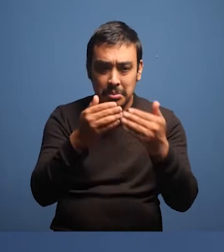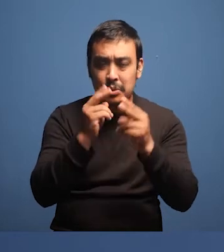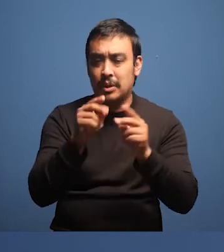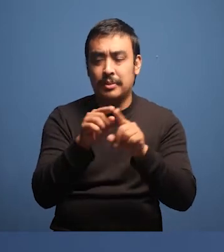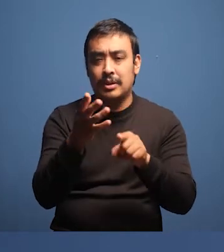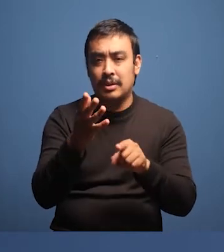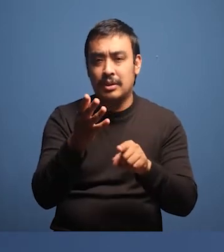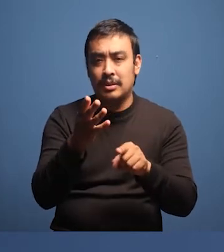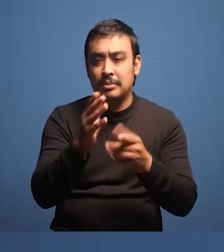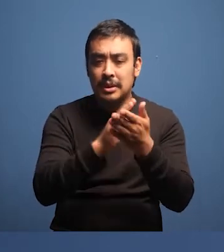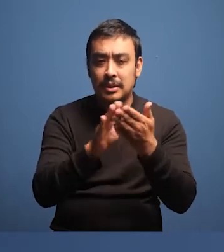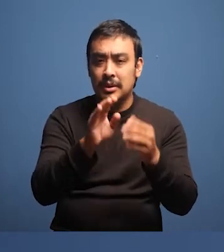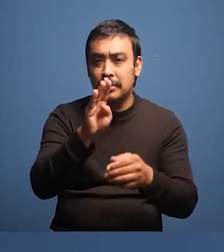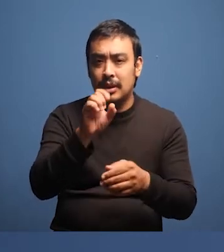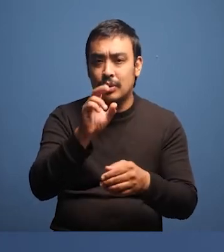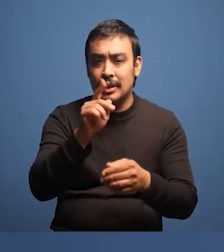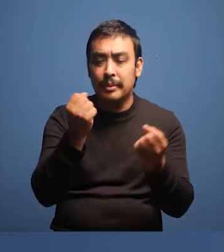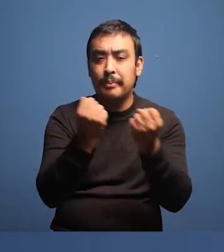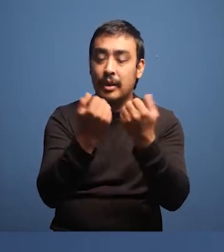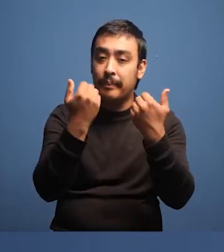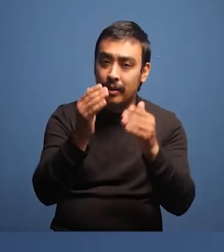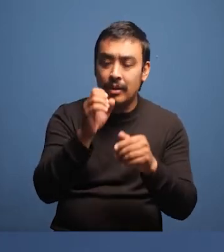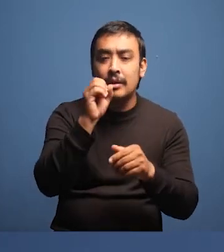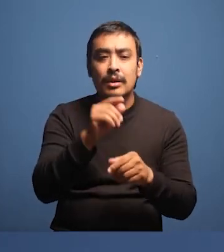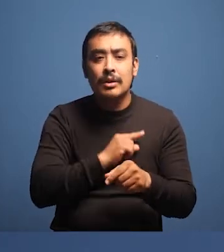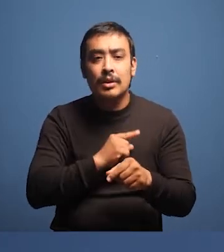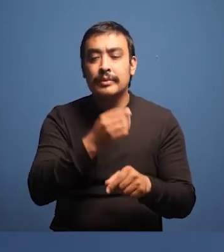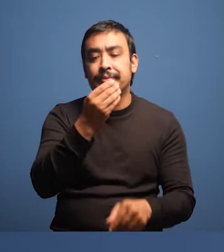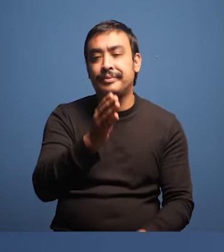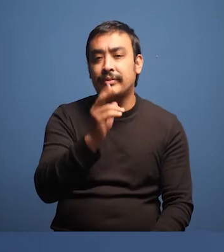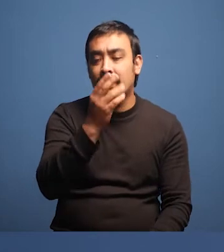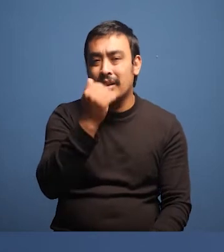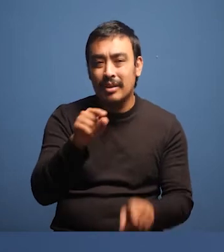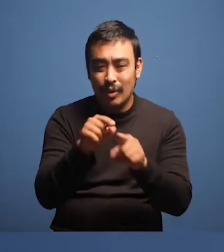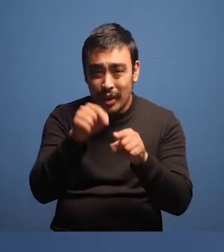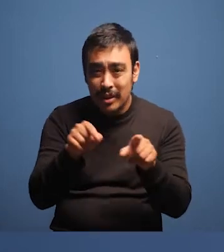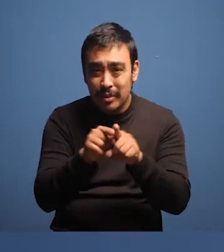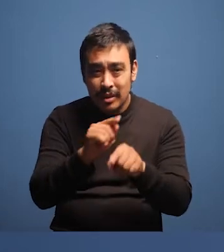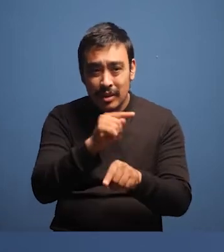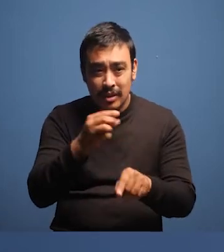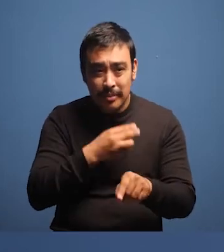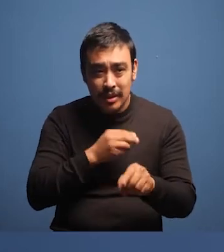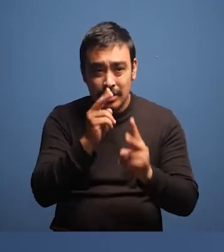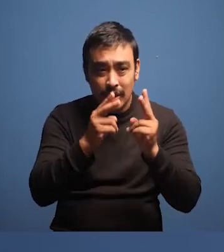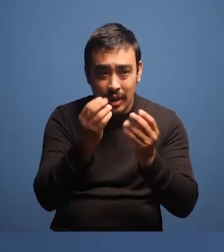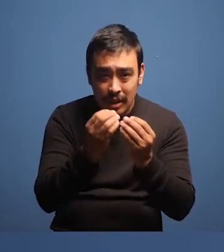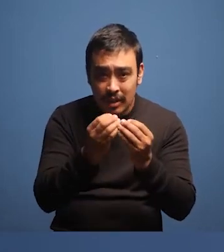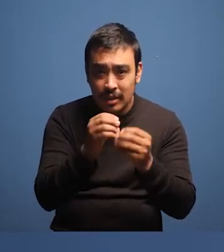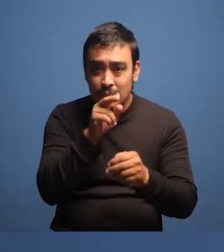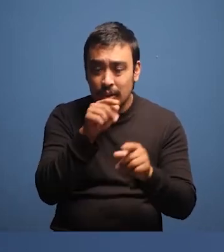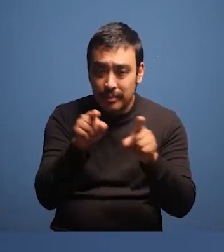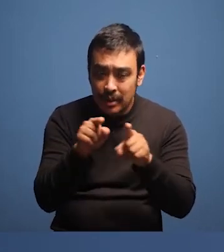पनि ब्लक लिस्टमै हुनुहुन्छ होइन बट एउटा फियर चाहिँ हुँदो रहेछ कि त्यही हुँदा अहिले पनि म कहिलेकाहीँ कोही मान्छेसँग बोलेँ भने होइन राम्ररी बोल्यो भने